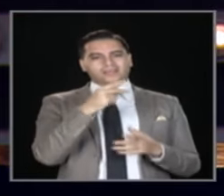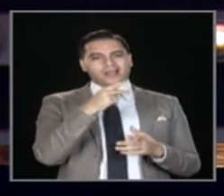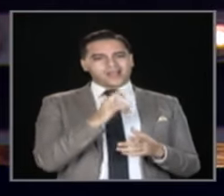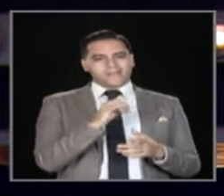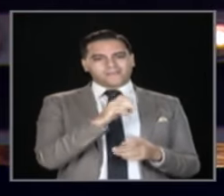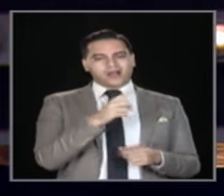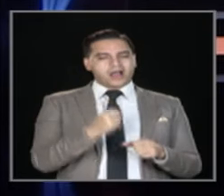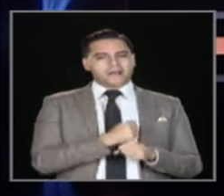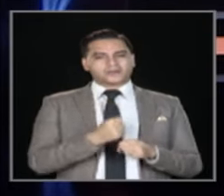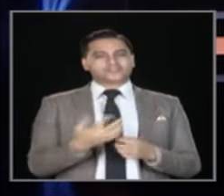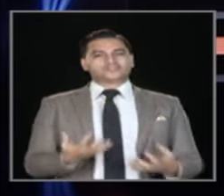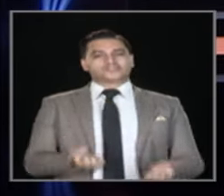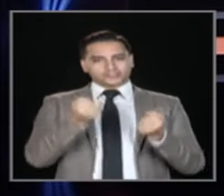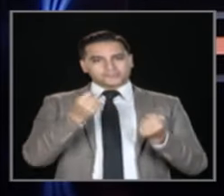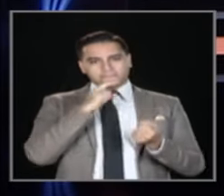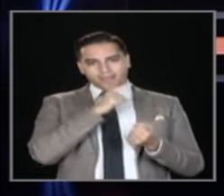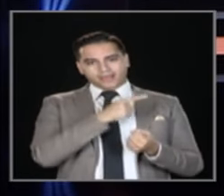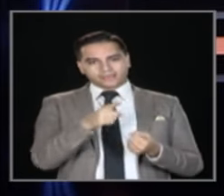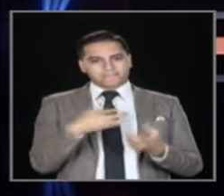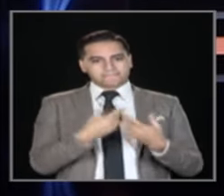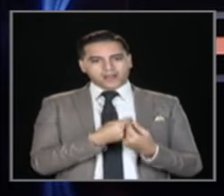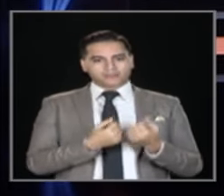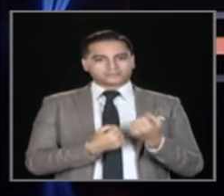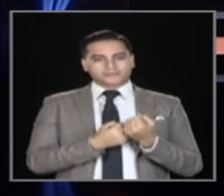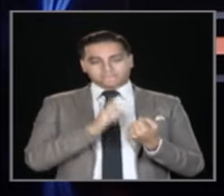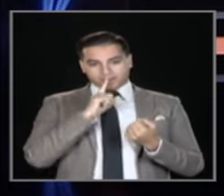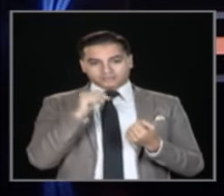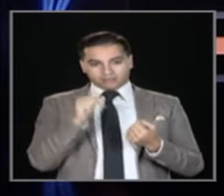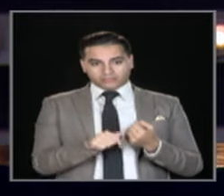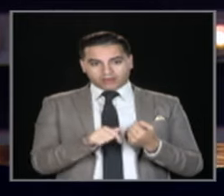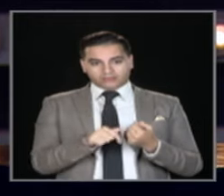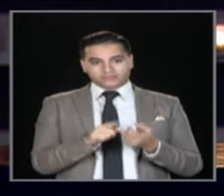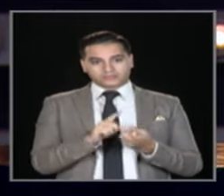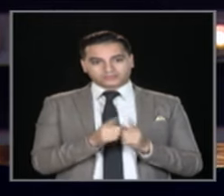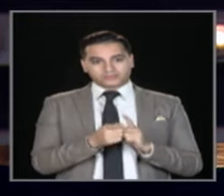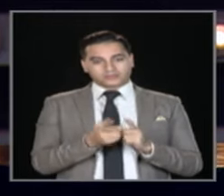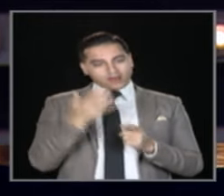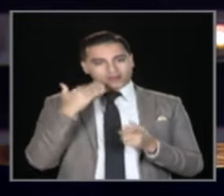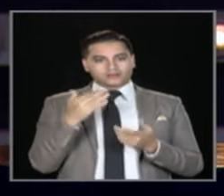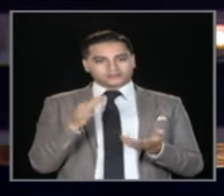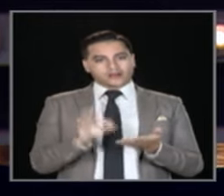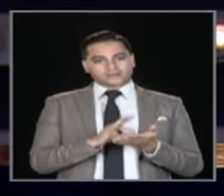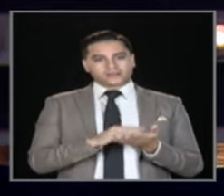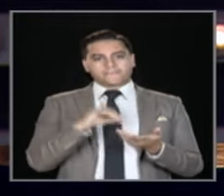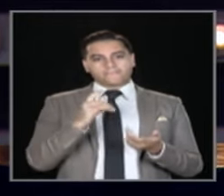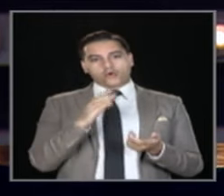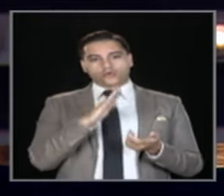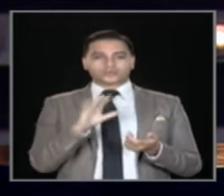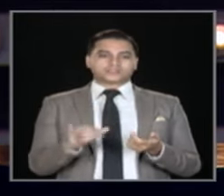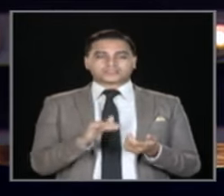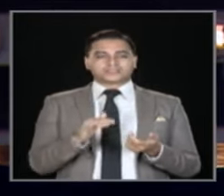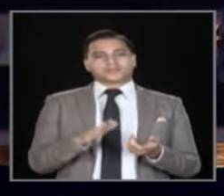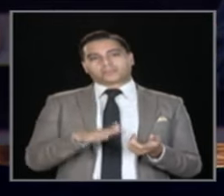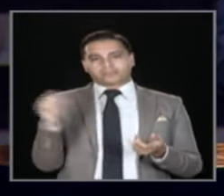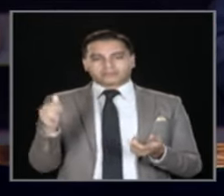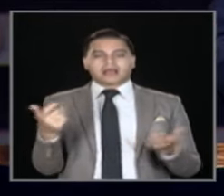عظيم الموسم ده، ولكن اقدر اقول ان النهارده عادي ما حصلت مع مرسي عادي بالظبط كده، حصلت مع